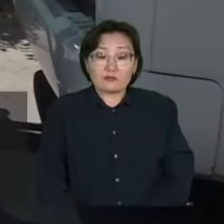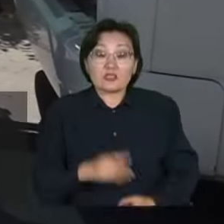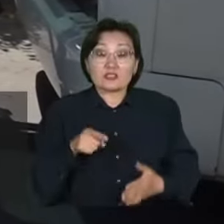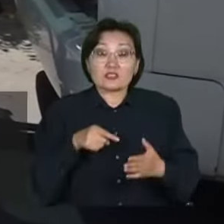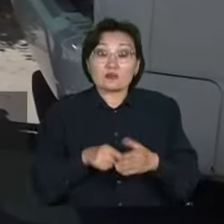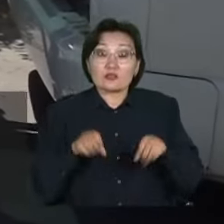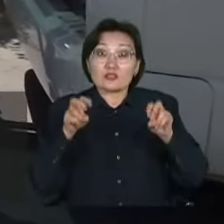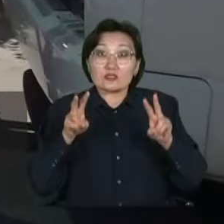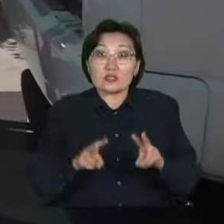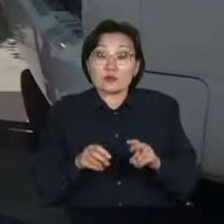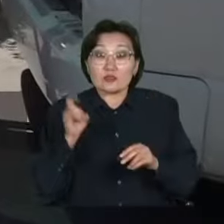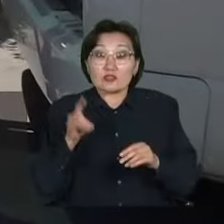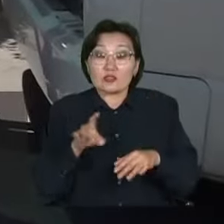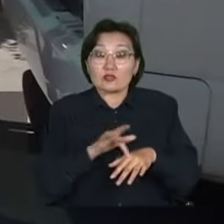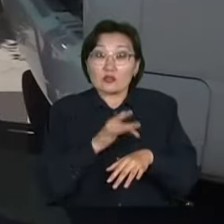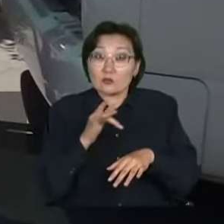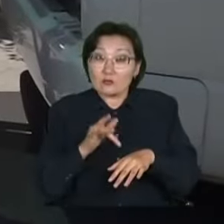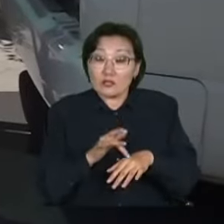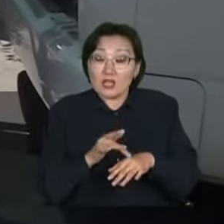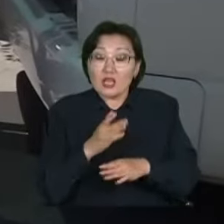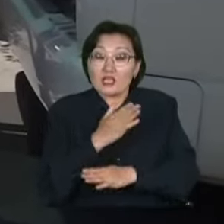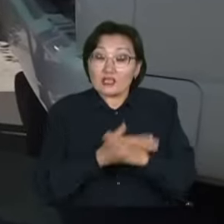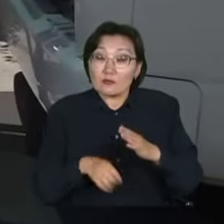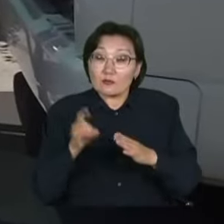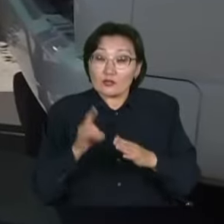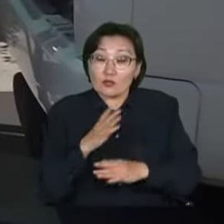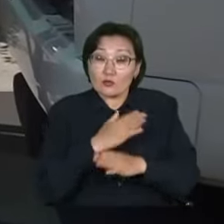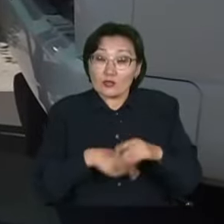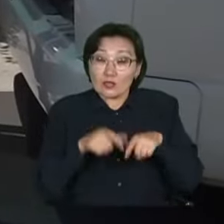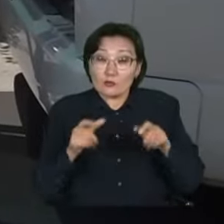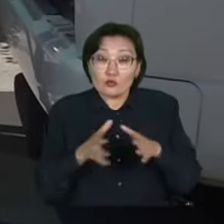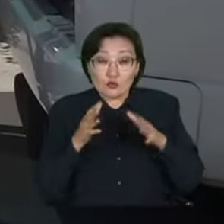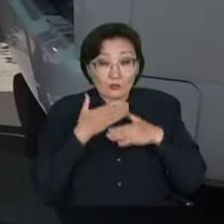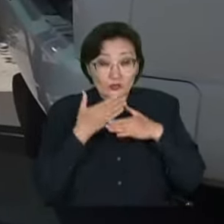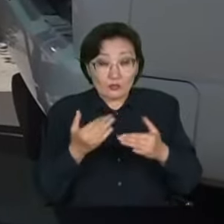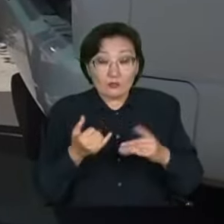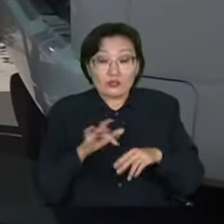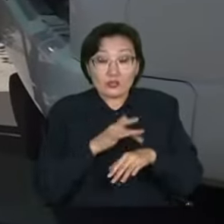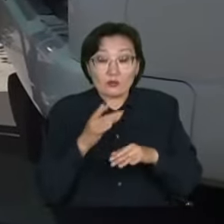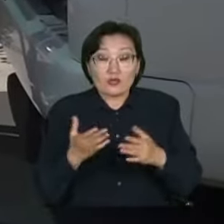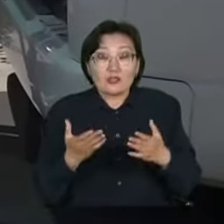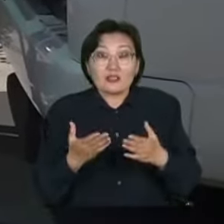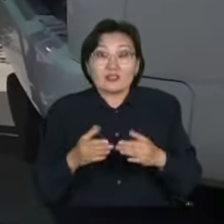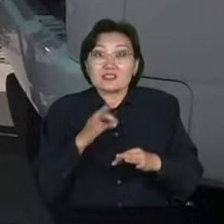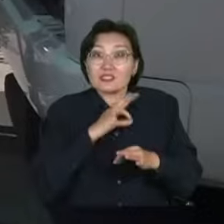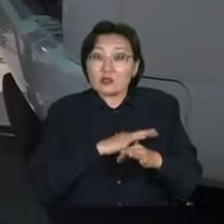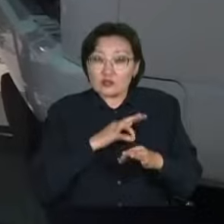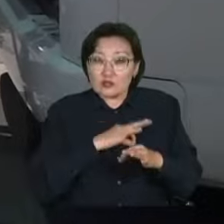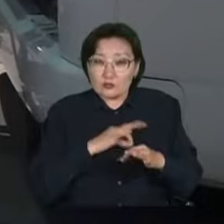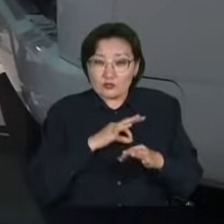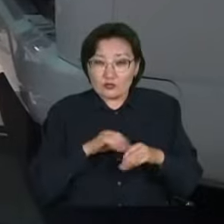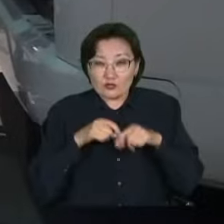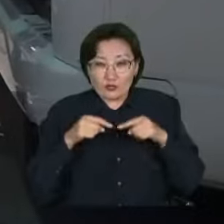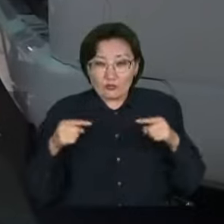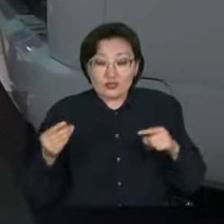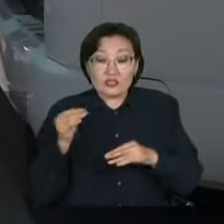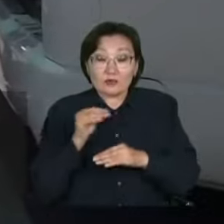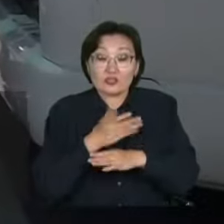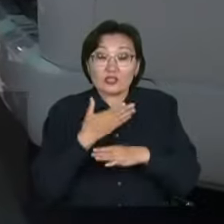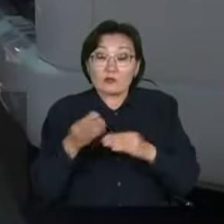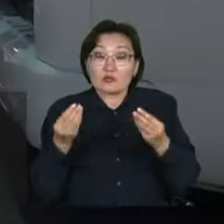Қаладағы арнайы инватакси мүмкіндігі шектеулі жандарға үлкен көмек көрсетіп келеді. Алайда бұл қызметтің қауқары мен тиімділігі де сынға түсіп отыр. Қосымша